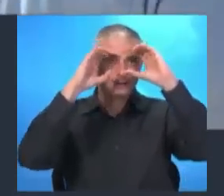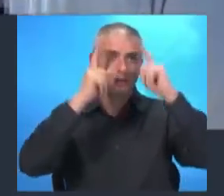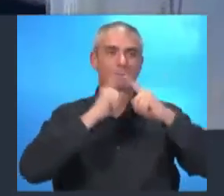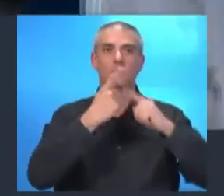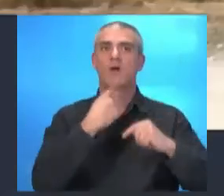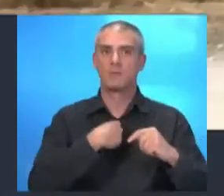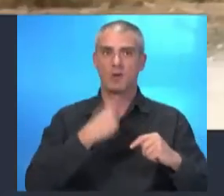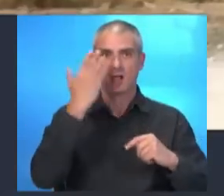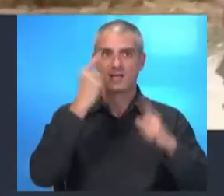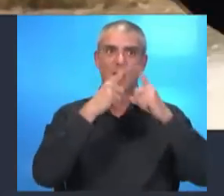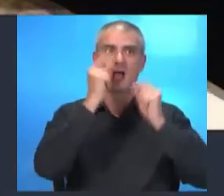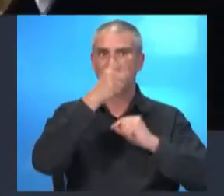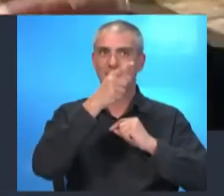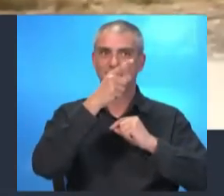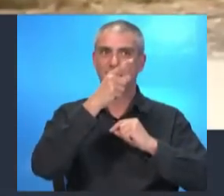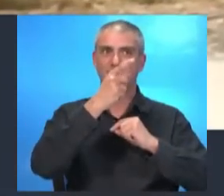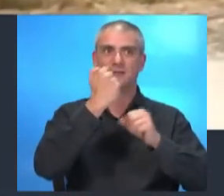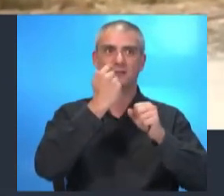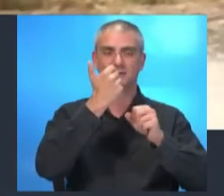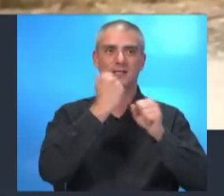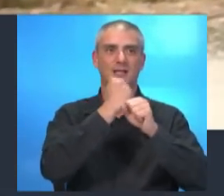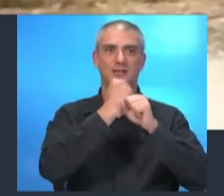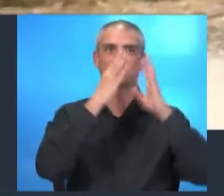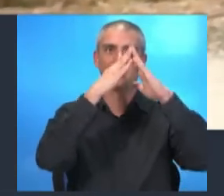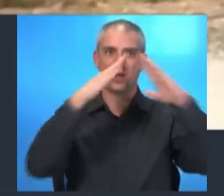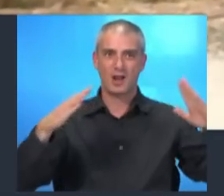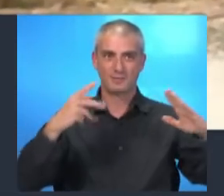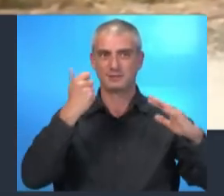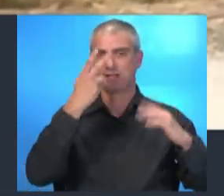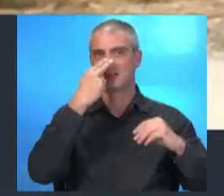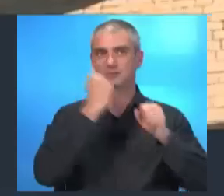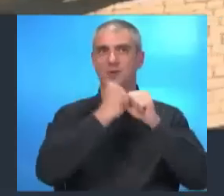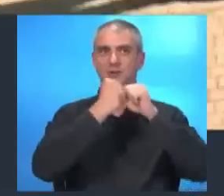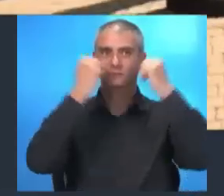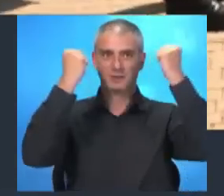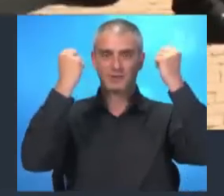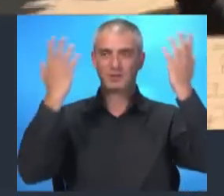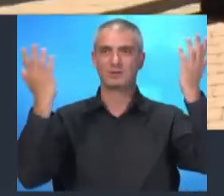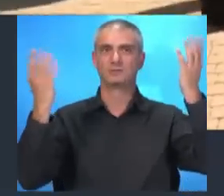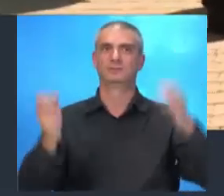שהיה גם בעזה קצת, הם עשו שם אוהלים, קצת ניסו לעשות הפגנות.